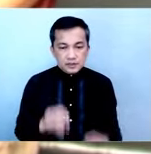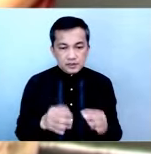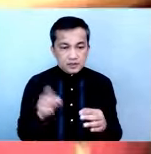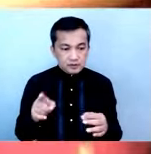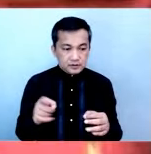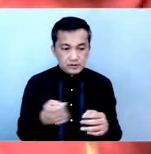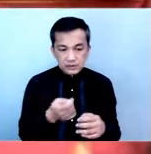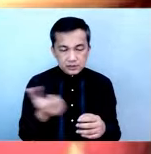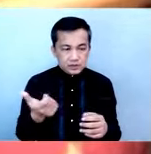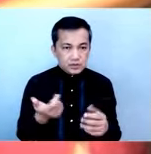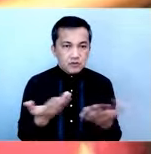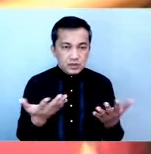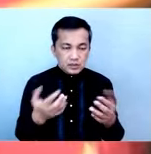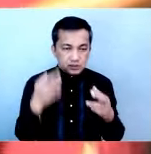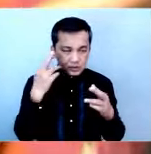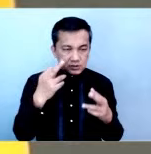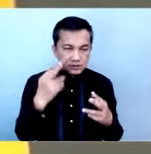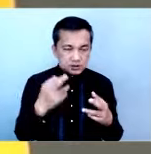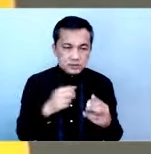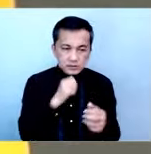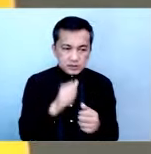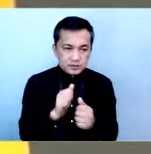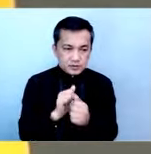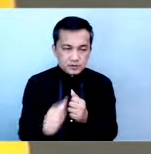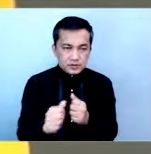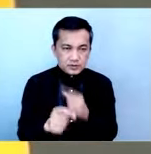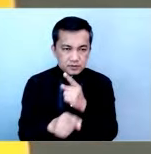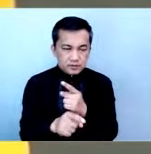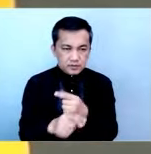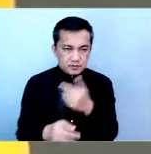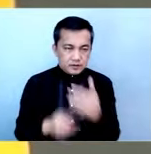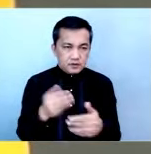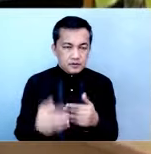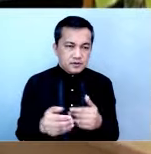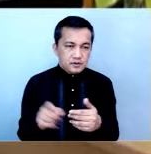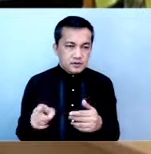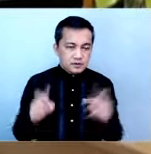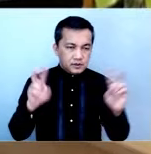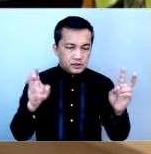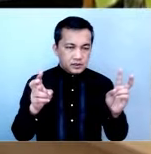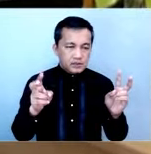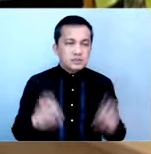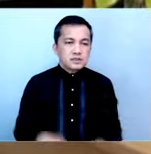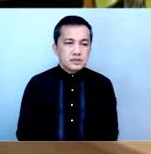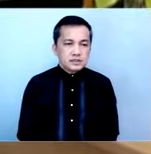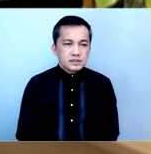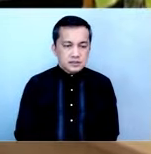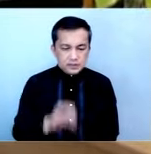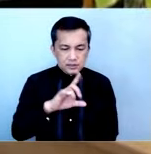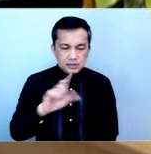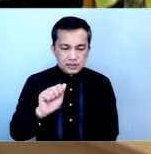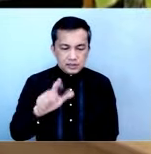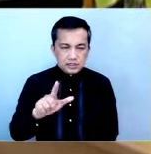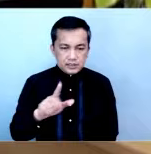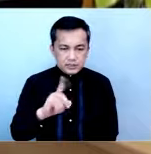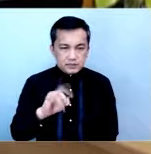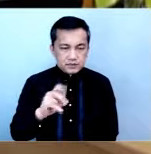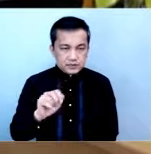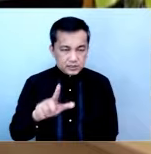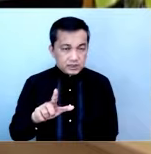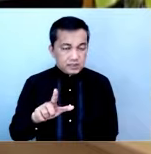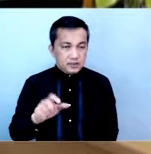tatanggalin ng walang dahilan at hindi dumaan sa tamang proseso, ito ay tinatawag na illegal dismissal at